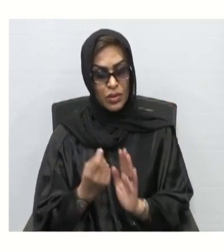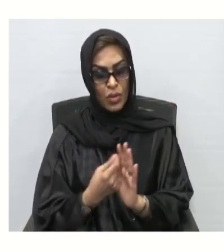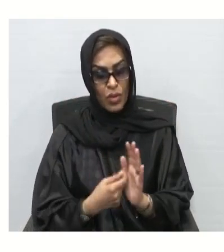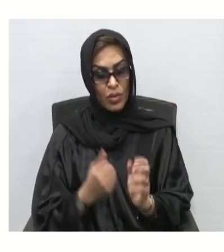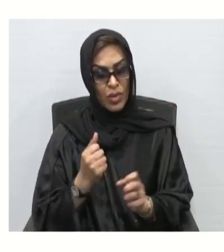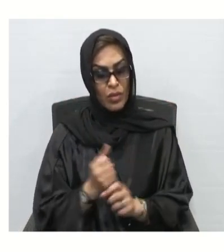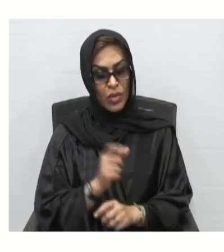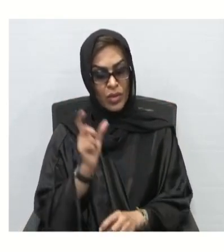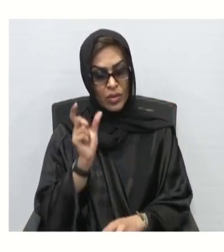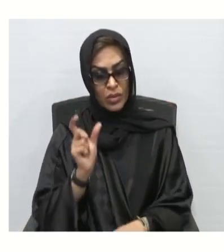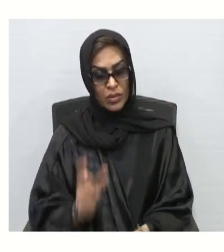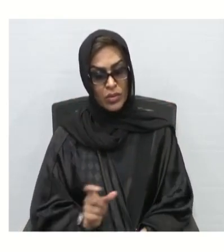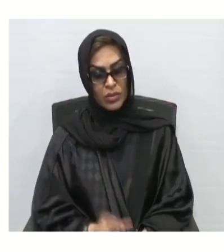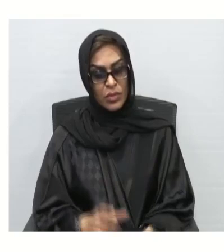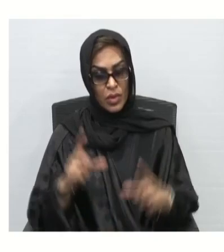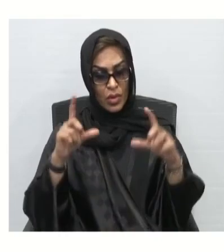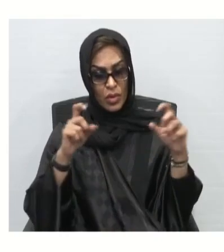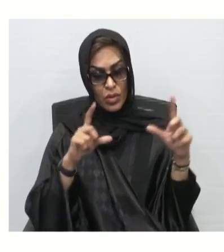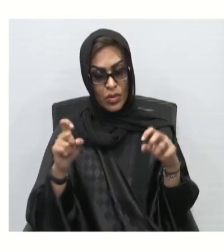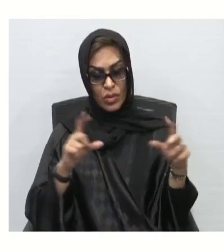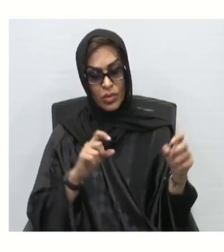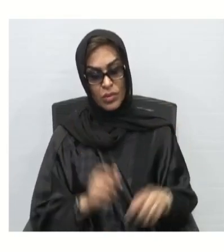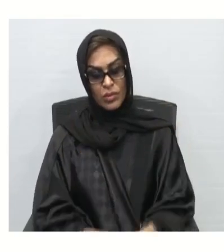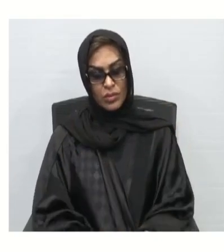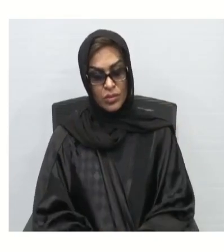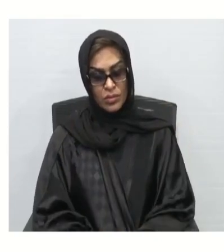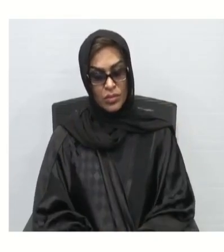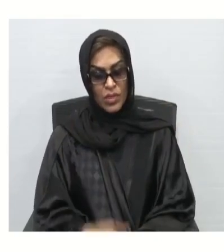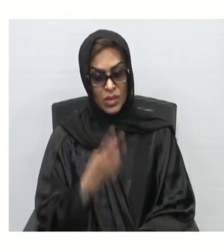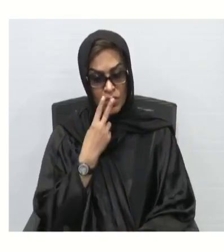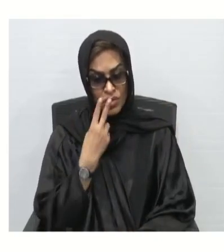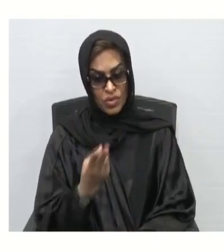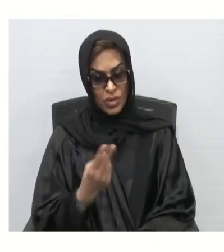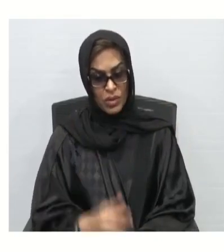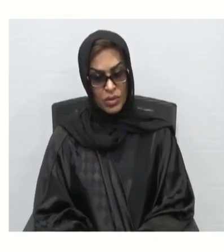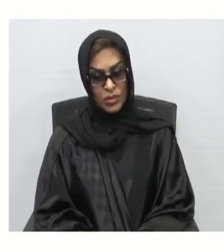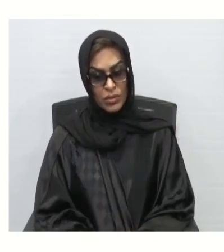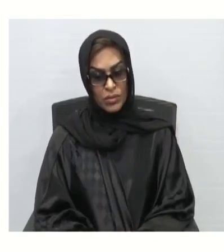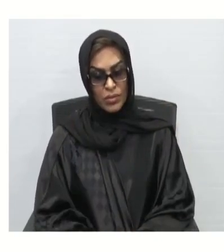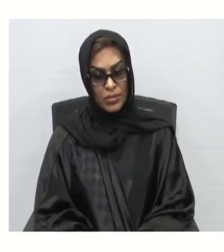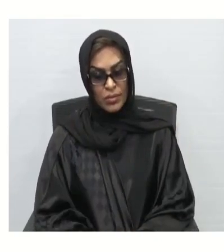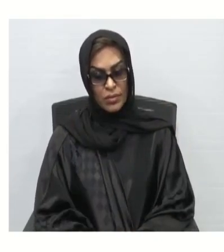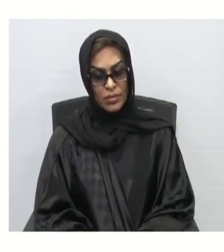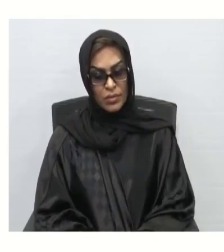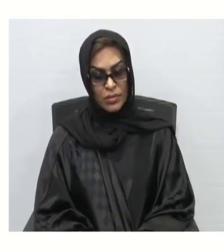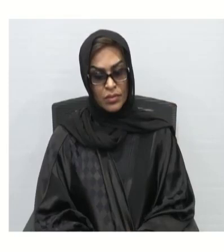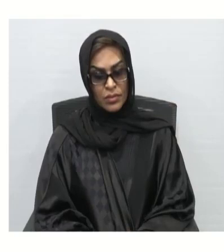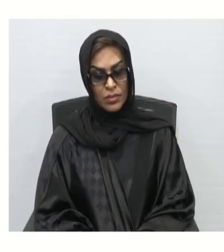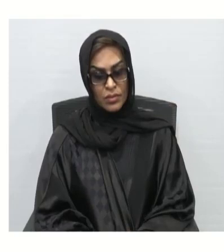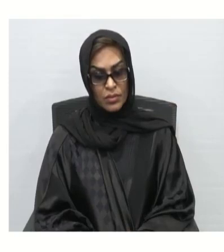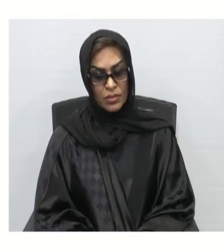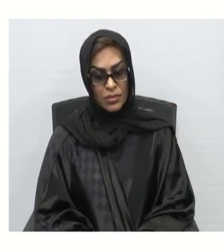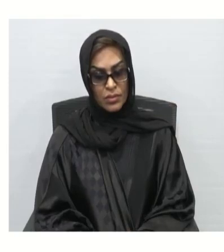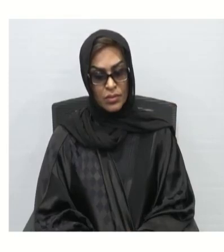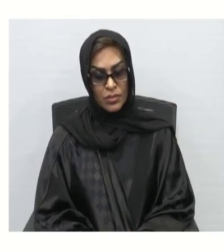العمليه المناسبه لكل صوره فيما يلي شاهد معي هذه الصور كل صوره من الصور تدل على